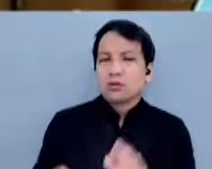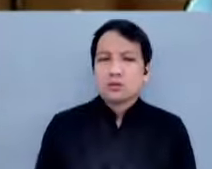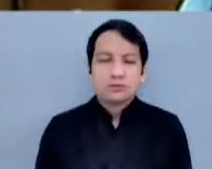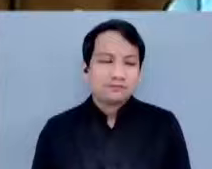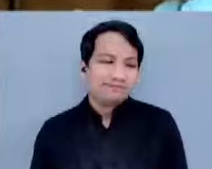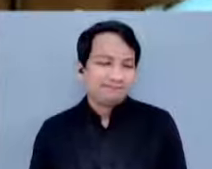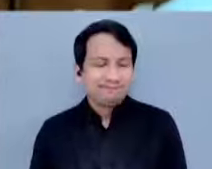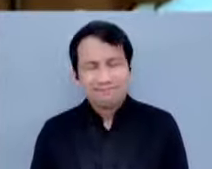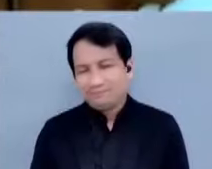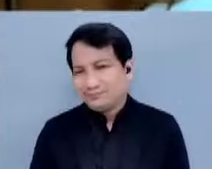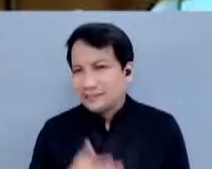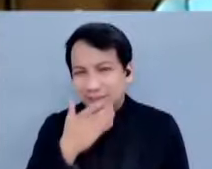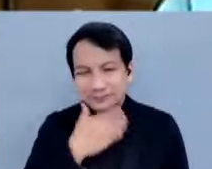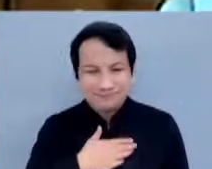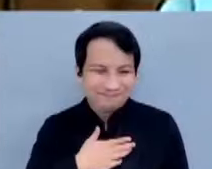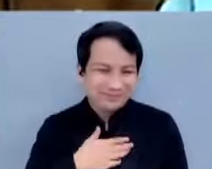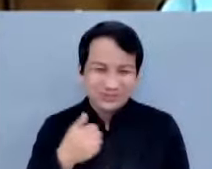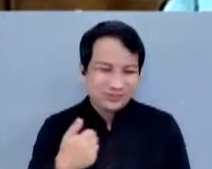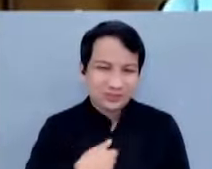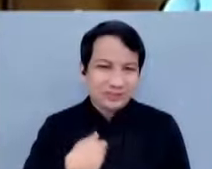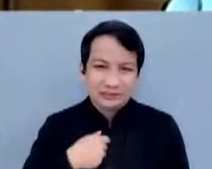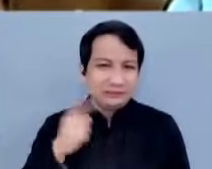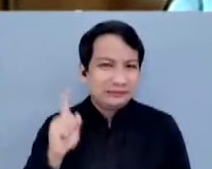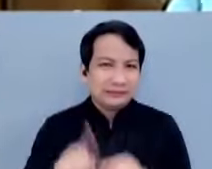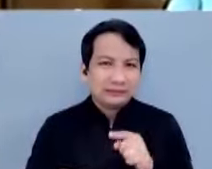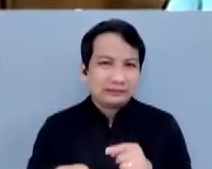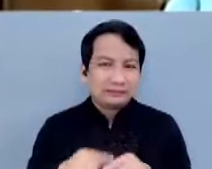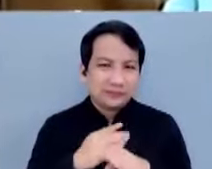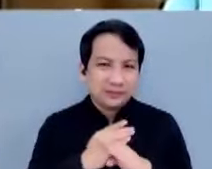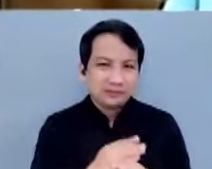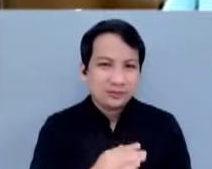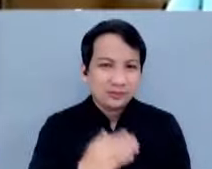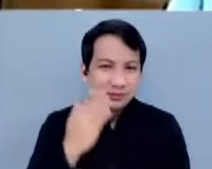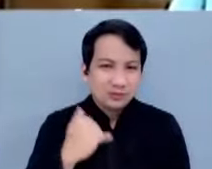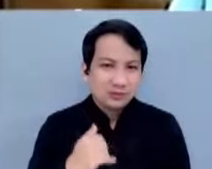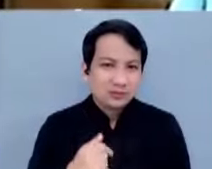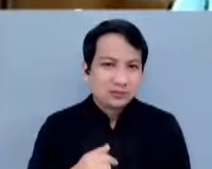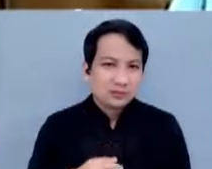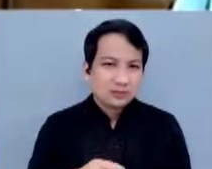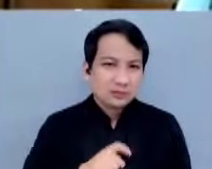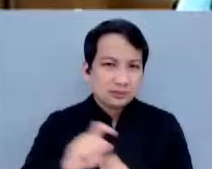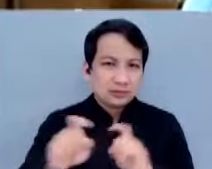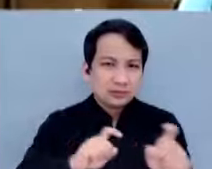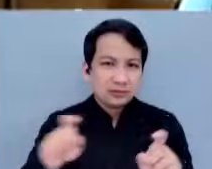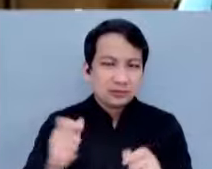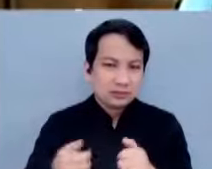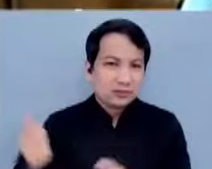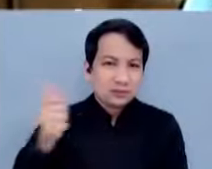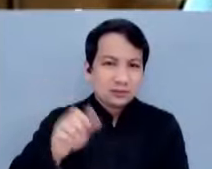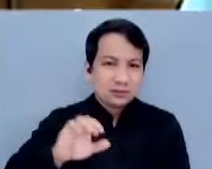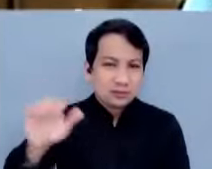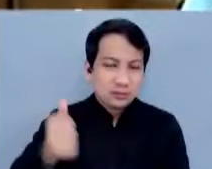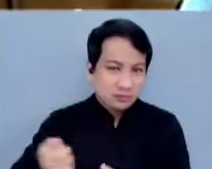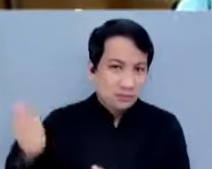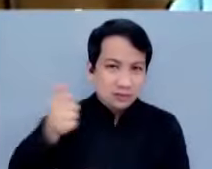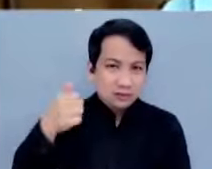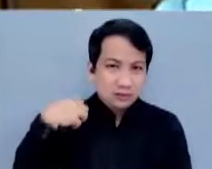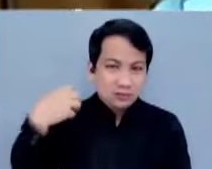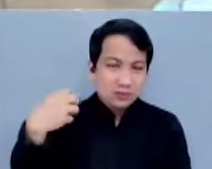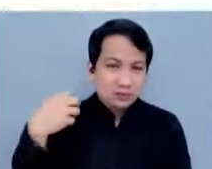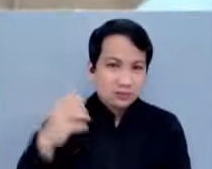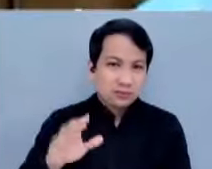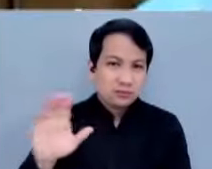sir, hindi natin may iwasan yan eh. Kasi pinapasa talaga namin sa mga superiors at sa iba-ibang